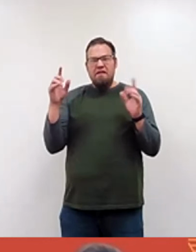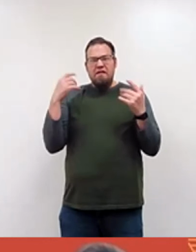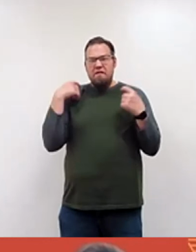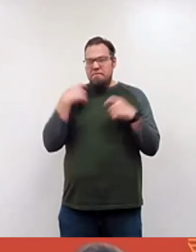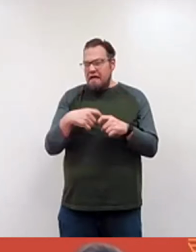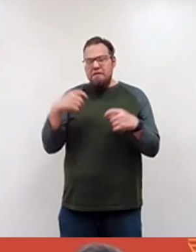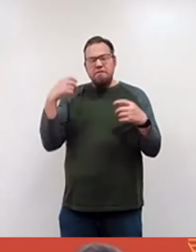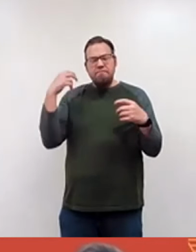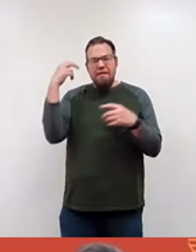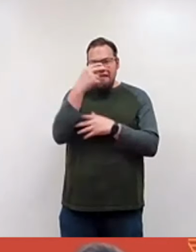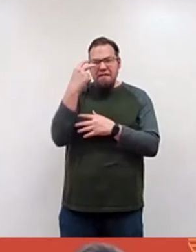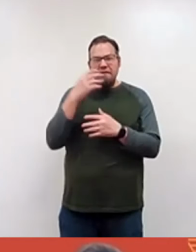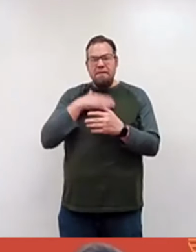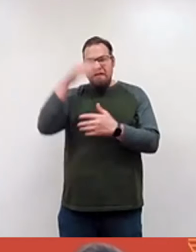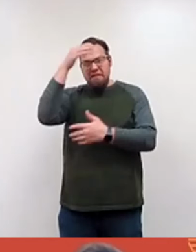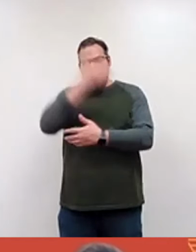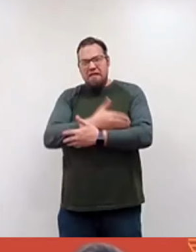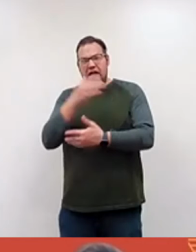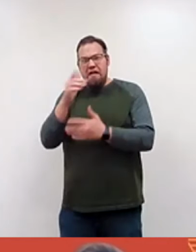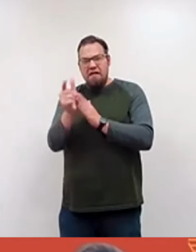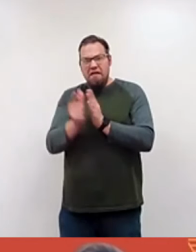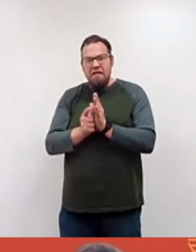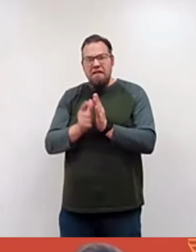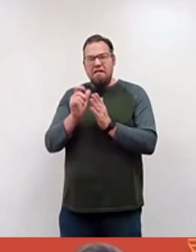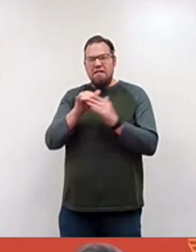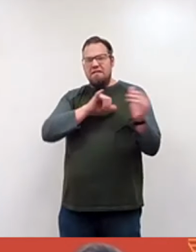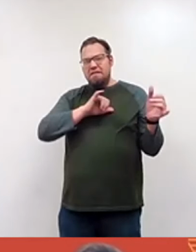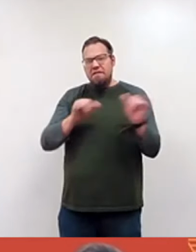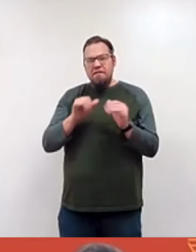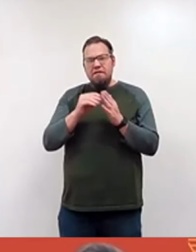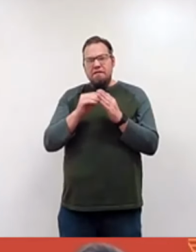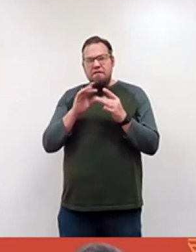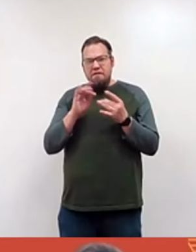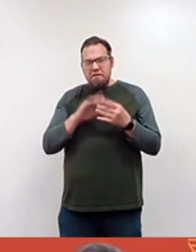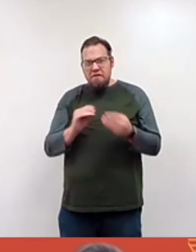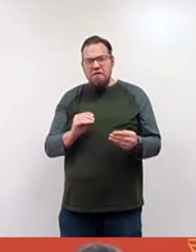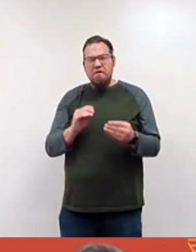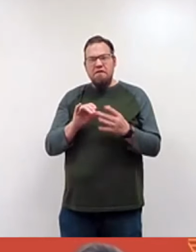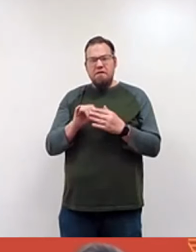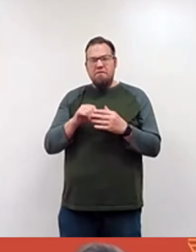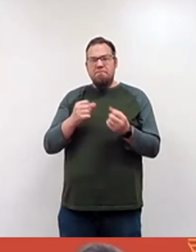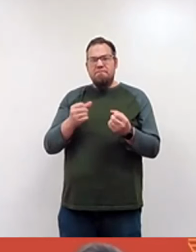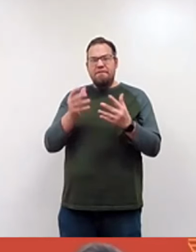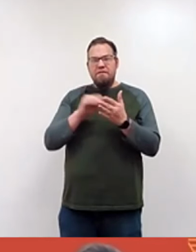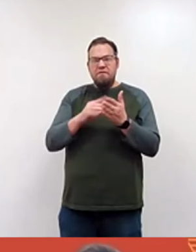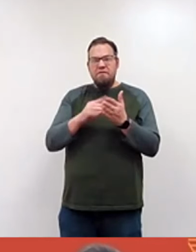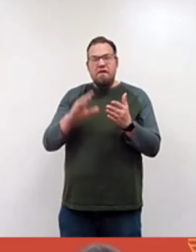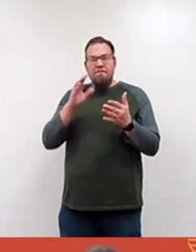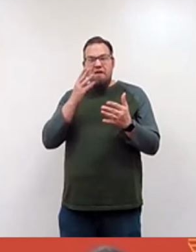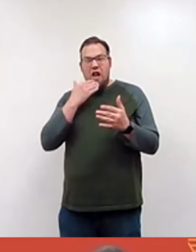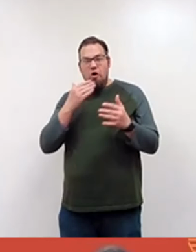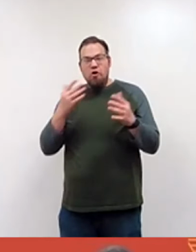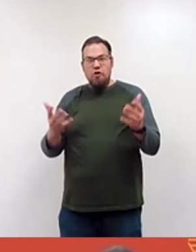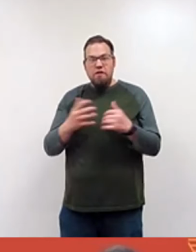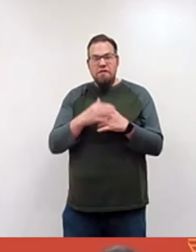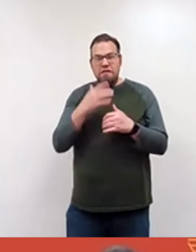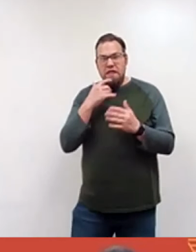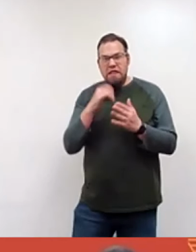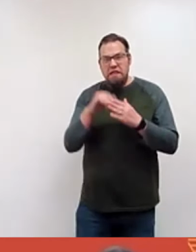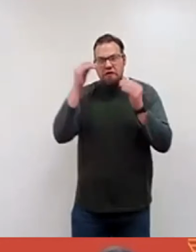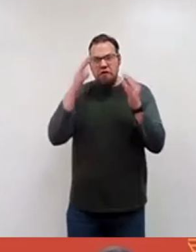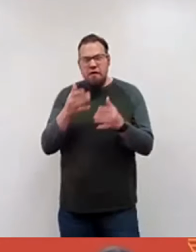جدا. And you know, but his memory and the similar stories run off across many students of color. He said that the teacher